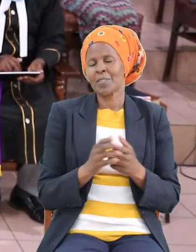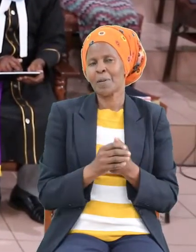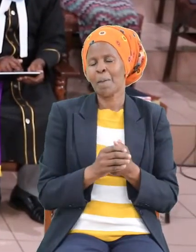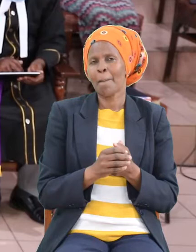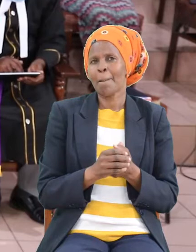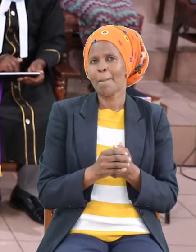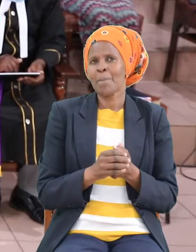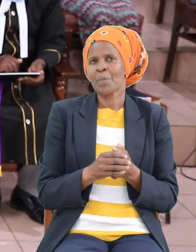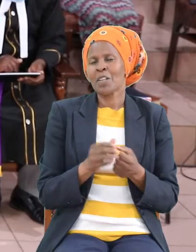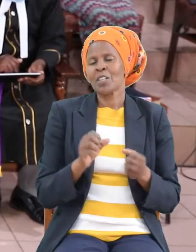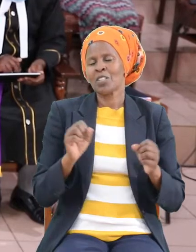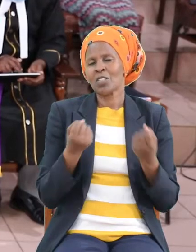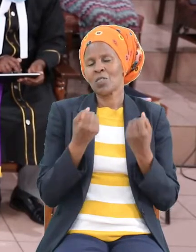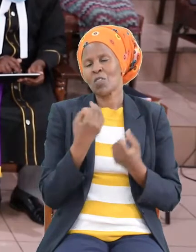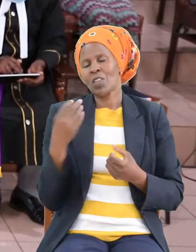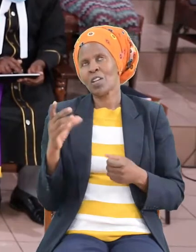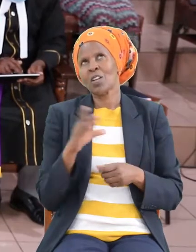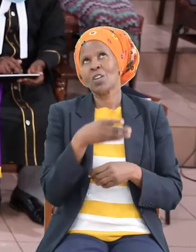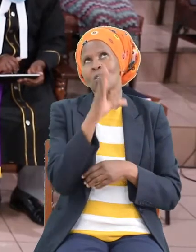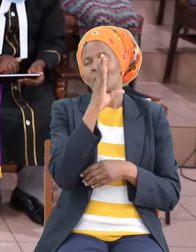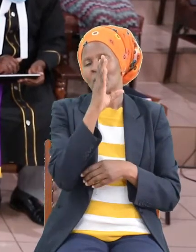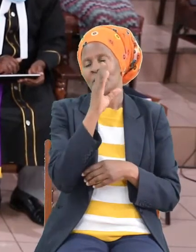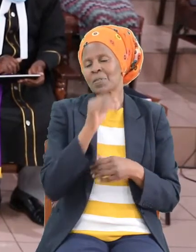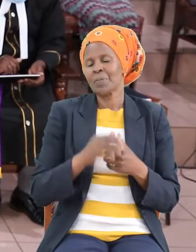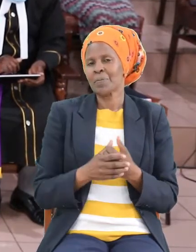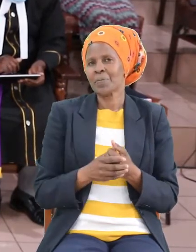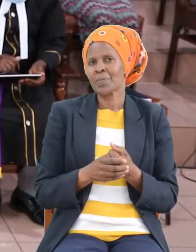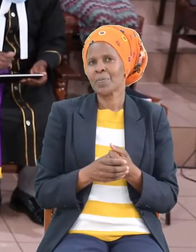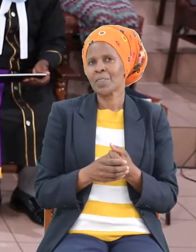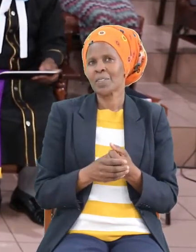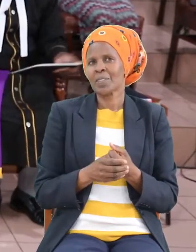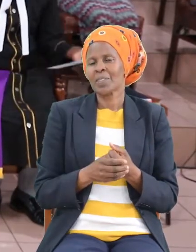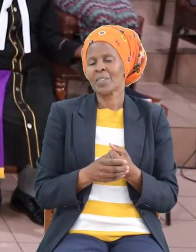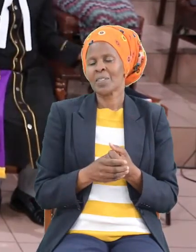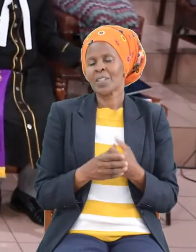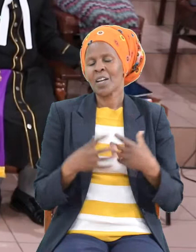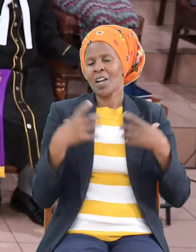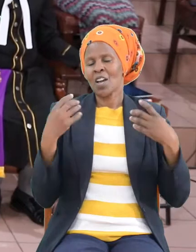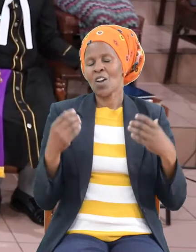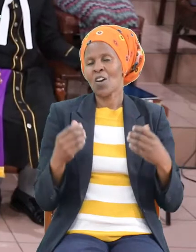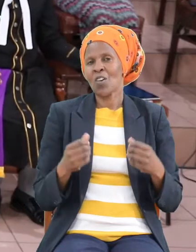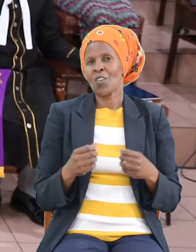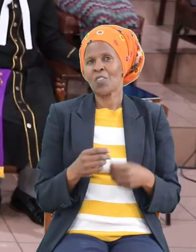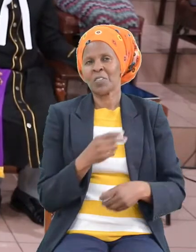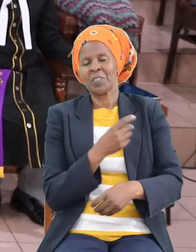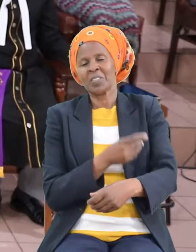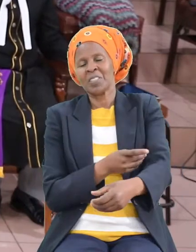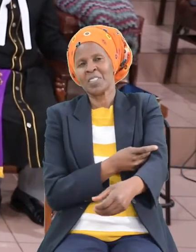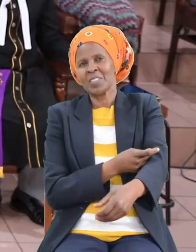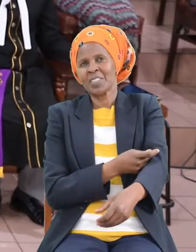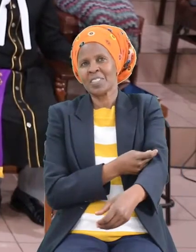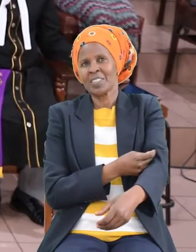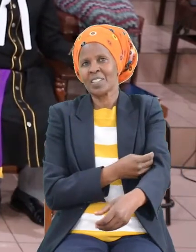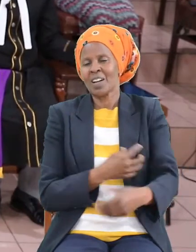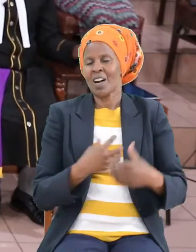Mbae, nimeokoka na Yesu ni Bwana. Na kama health board ama madaktari wana